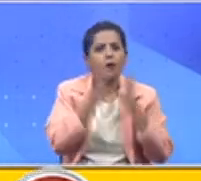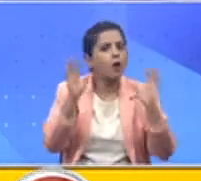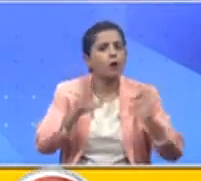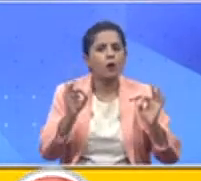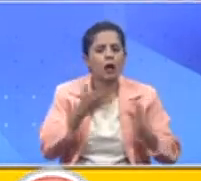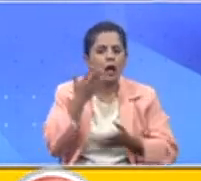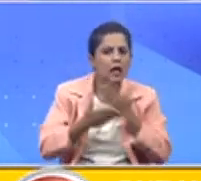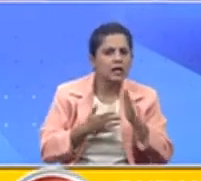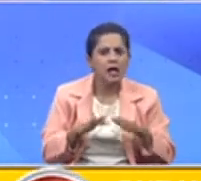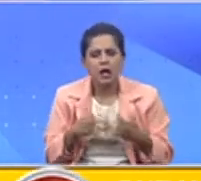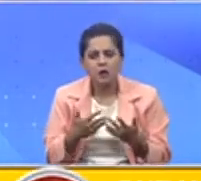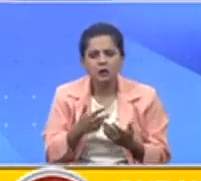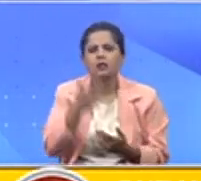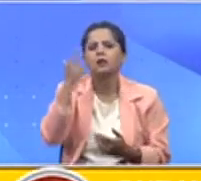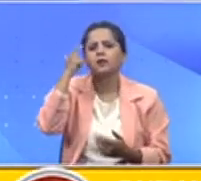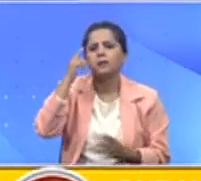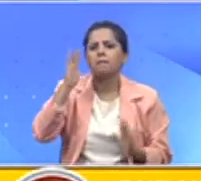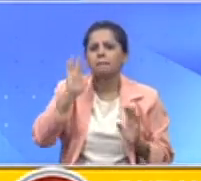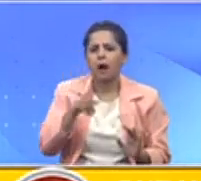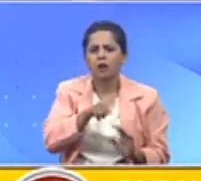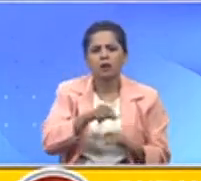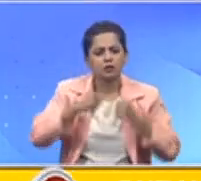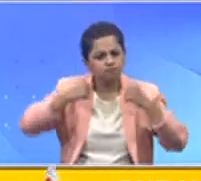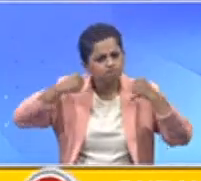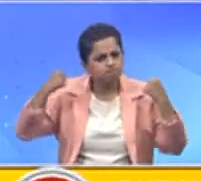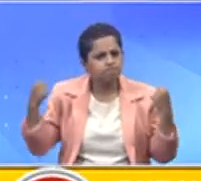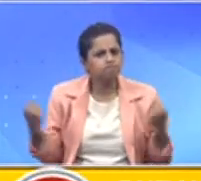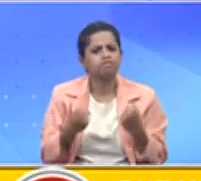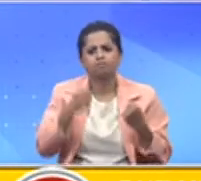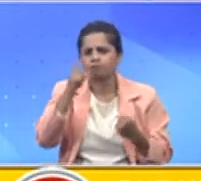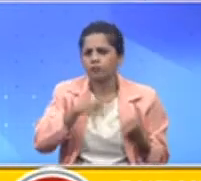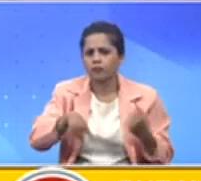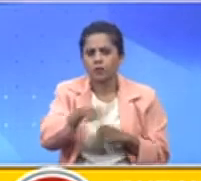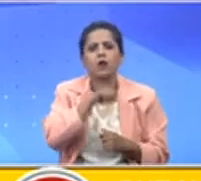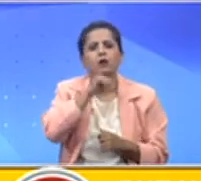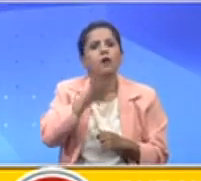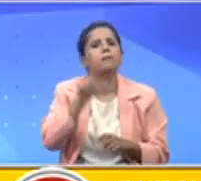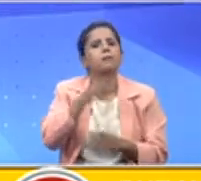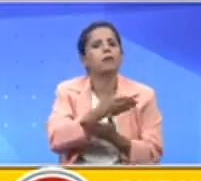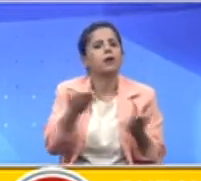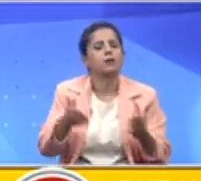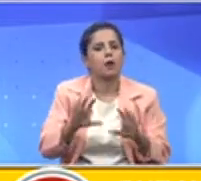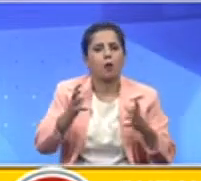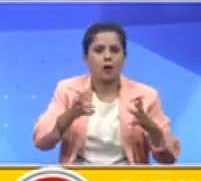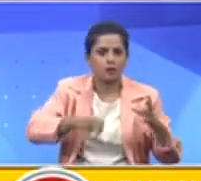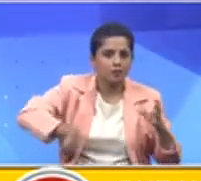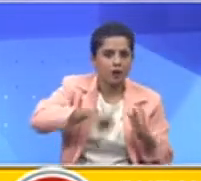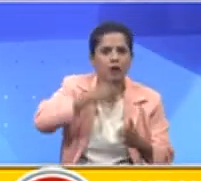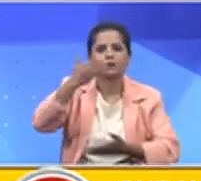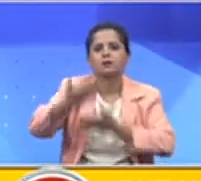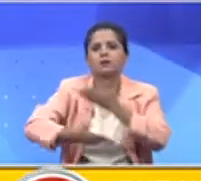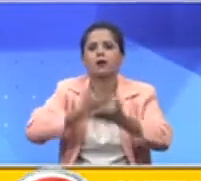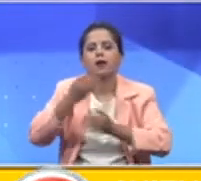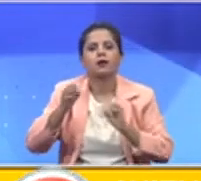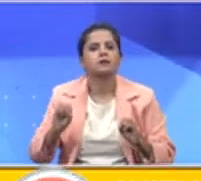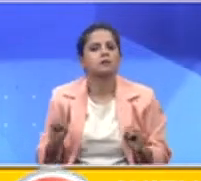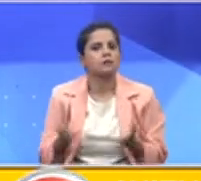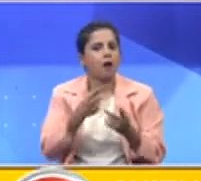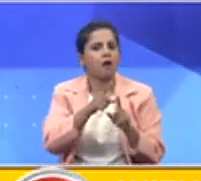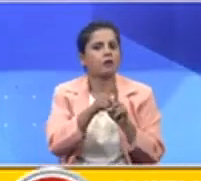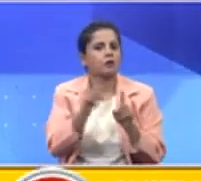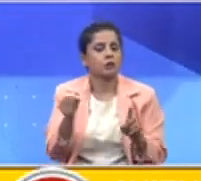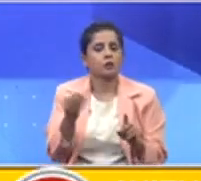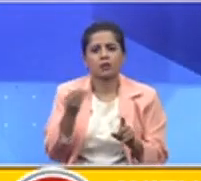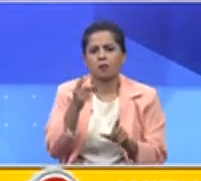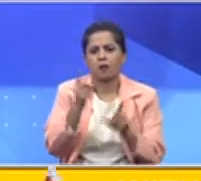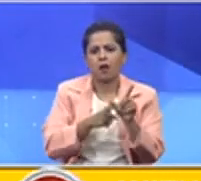थे लेकिन उन्होंने पूरी लगन से युवाओं को फुटबॉल सिखाना शुरू किया कुछ